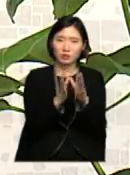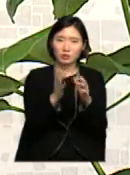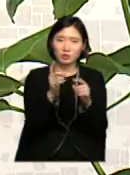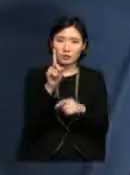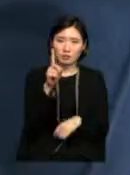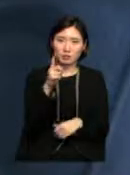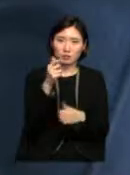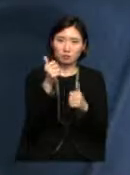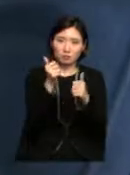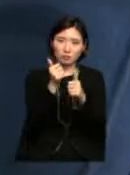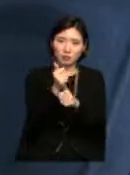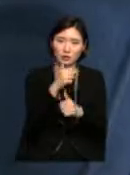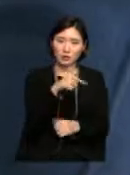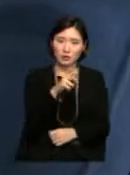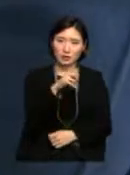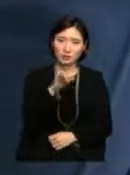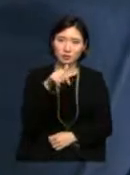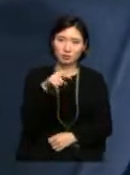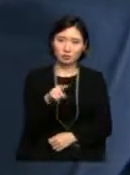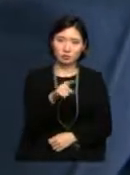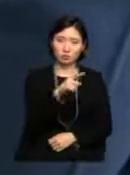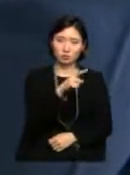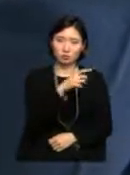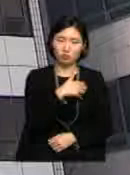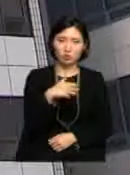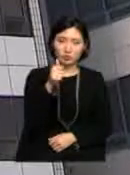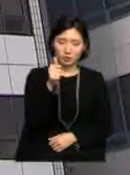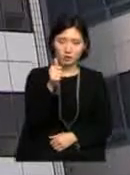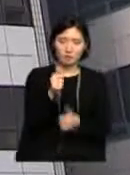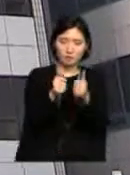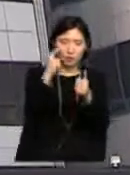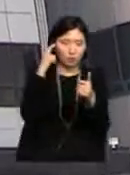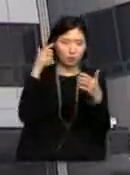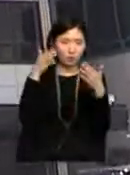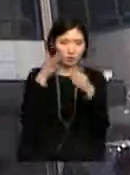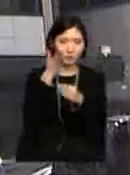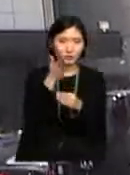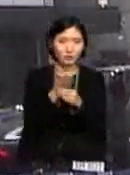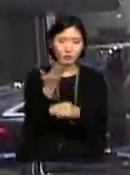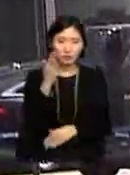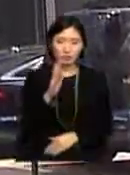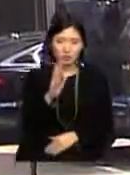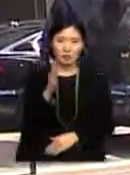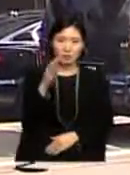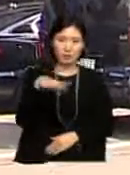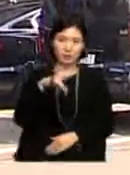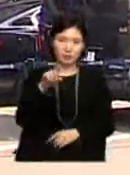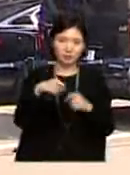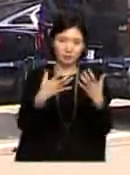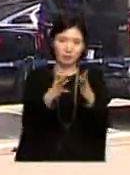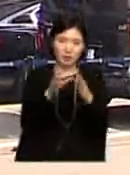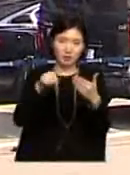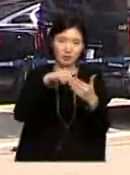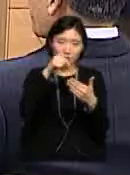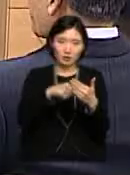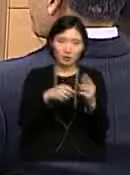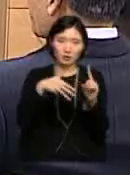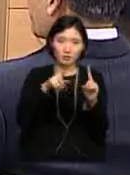출신인 나진구 구청장과의 승부에 관심이 쏠립니다. 하지만 우선 당내 경선이라는 1차 관문이